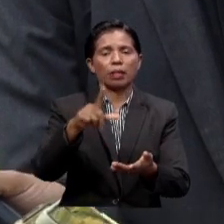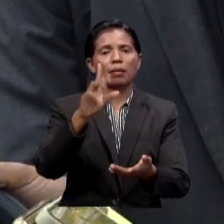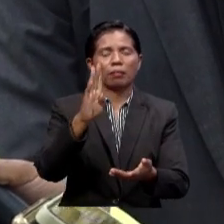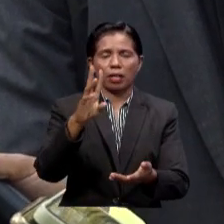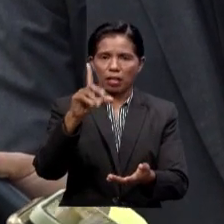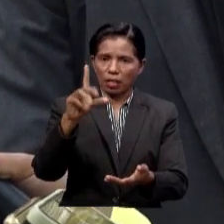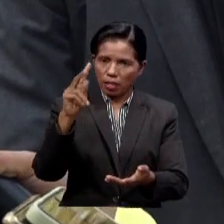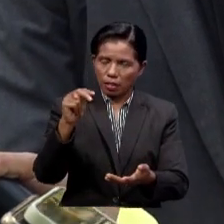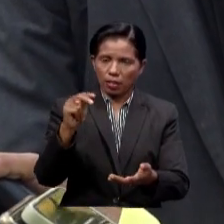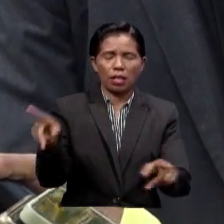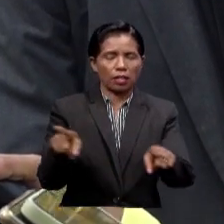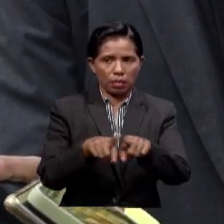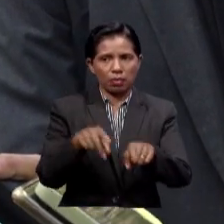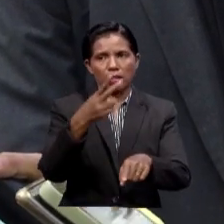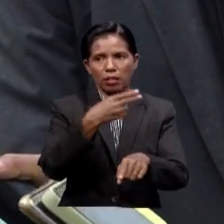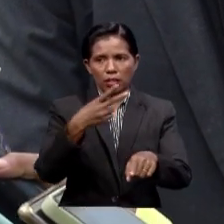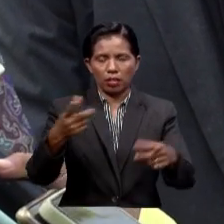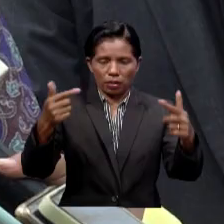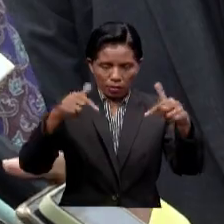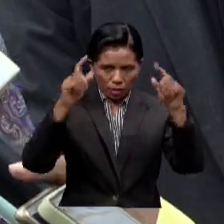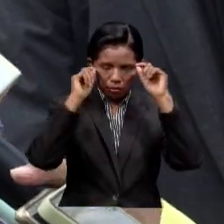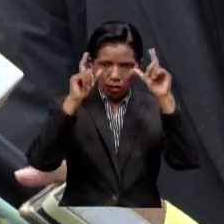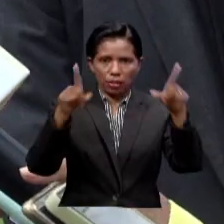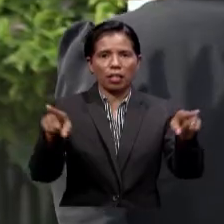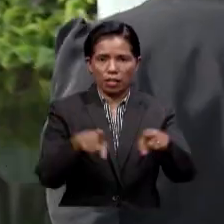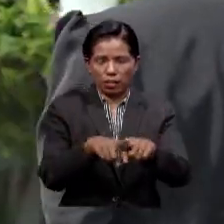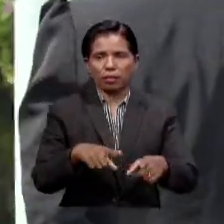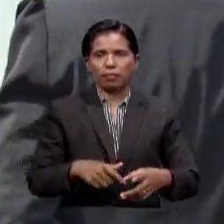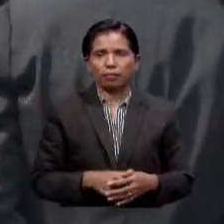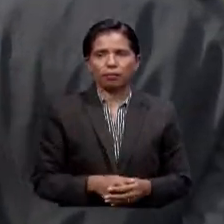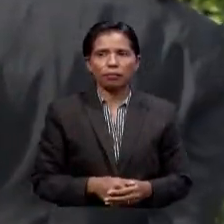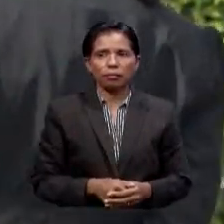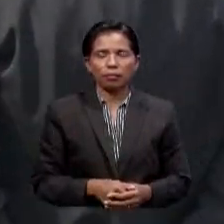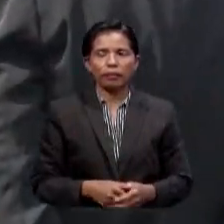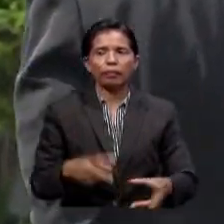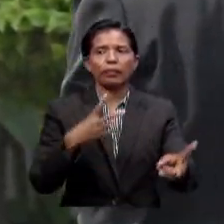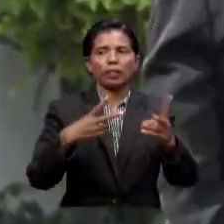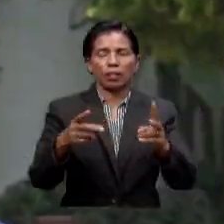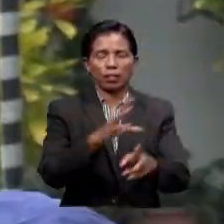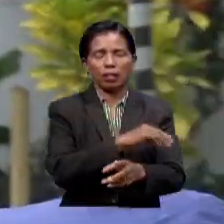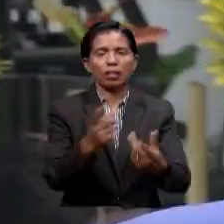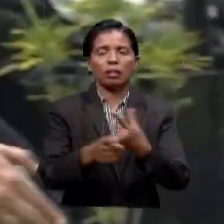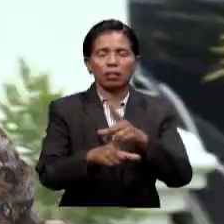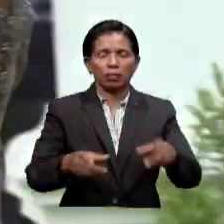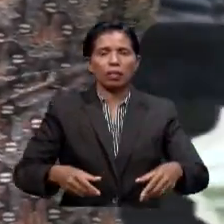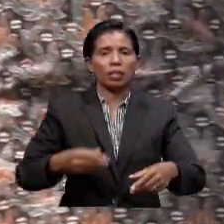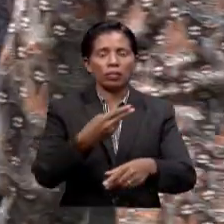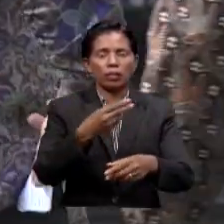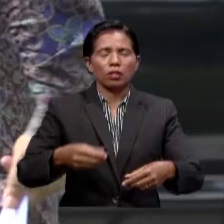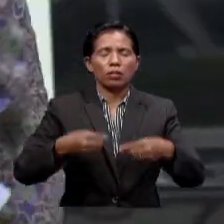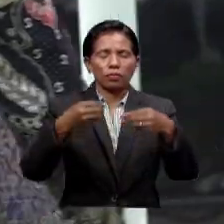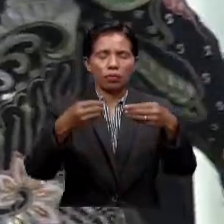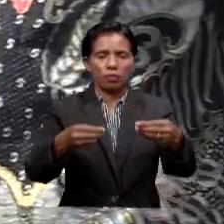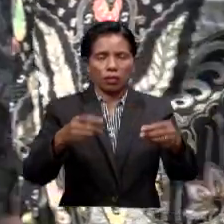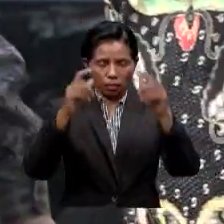Sama seperti Indonesia yang mau masuk ke Timor Leste juga. Visto livre nebe Indonesia fo ba Timor Leste ne vale ba